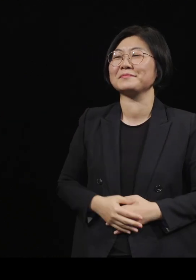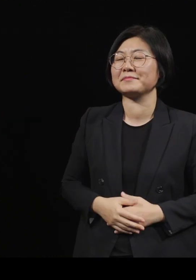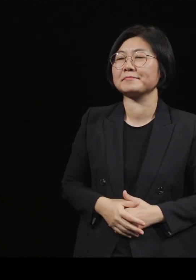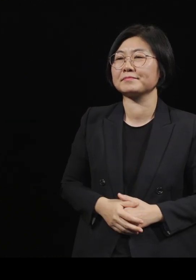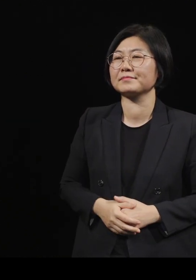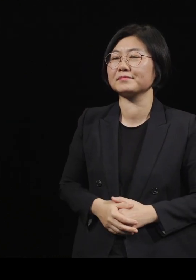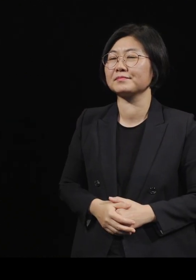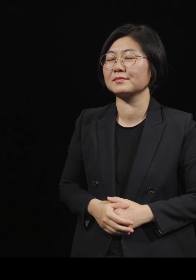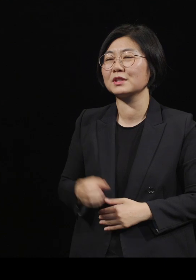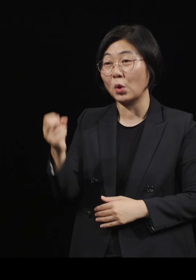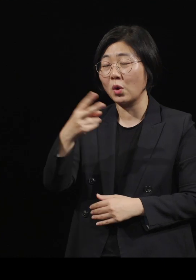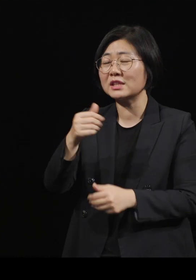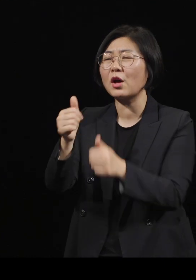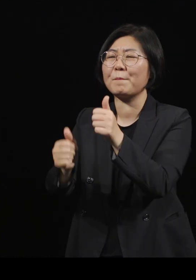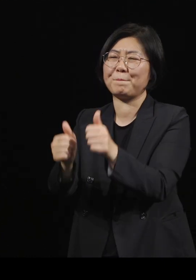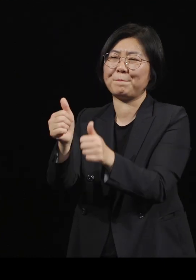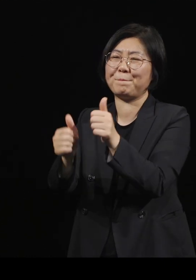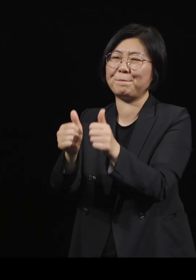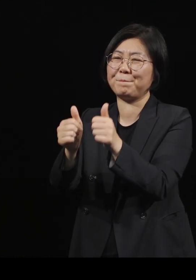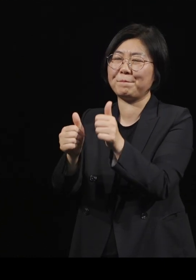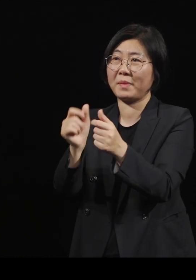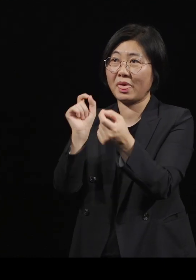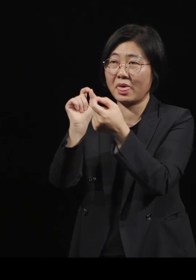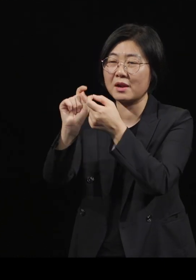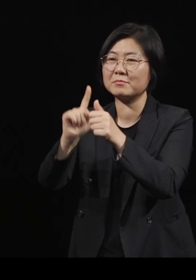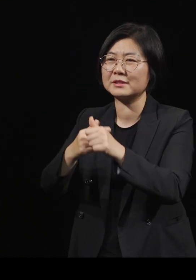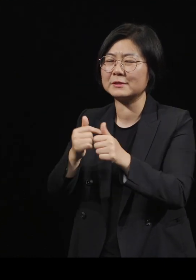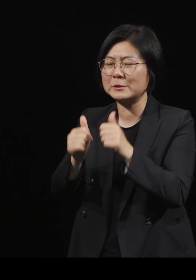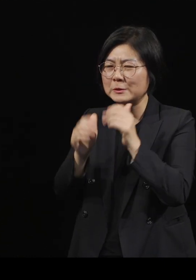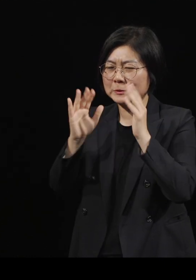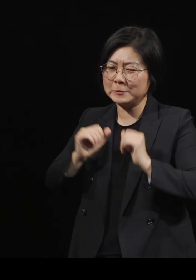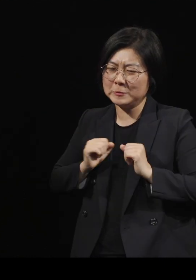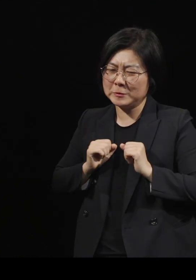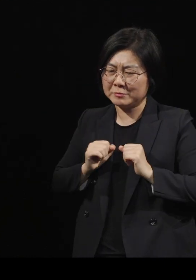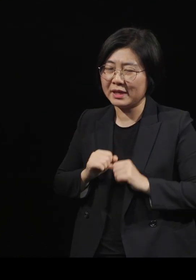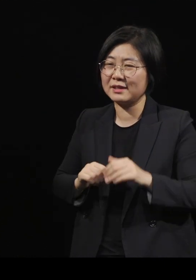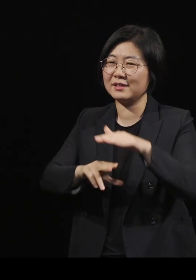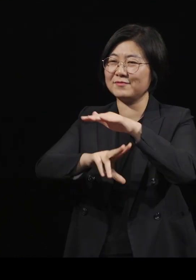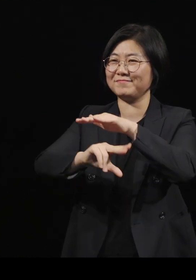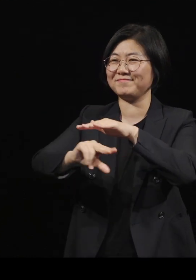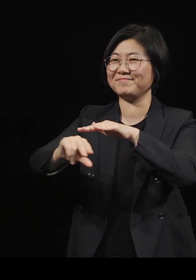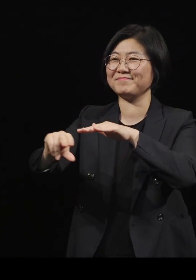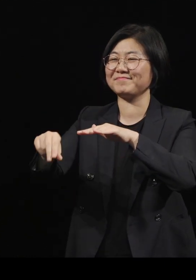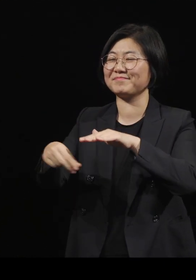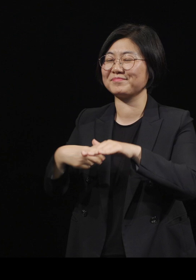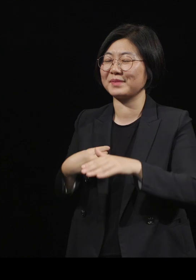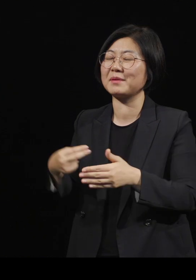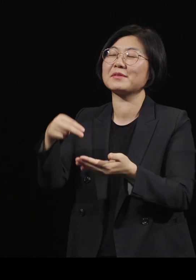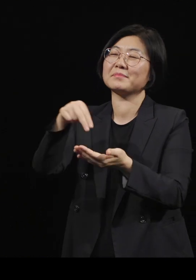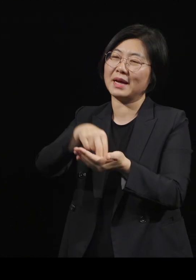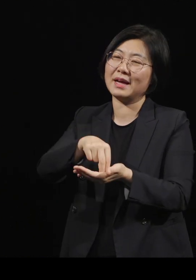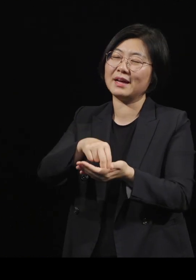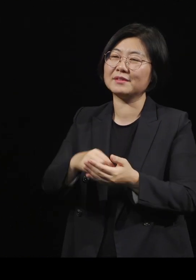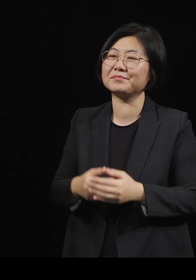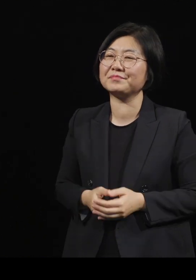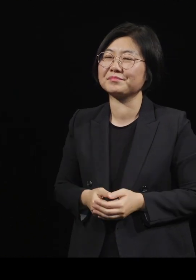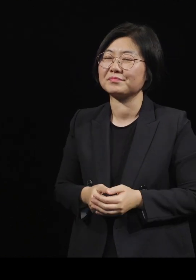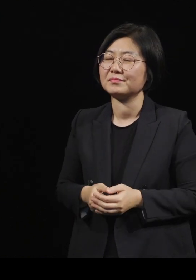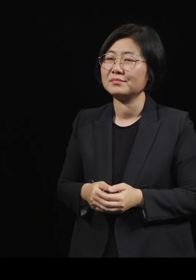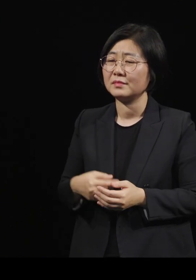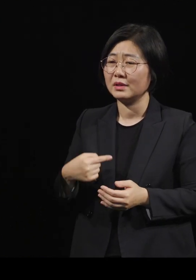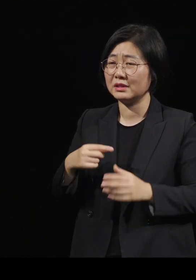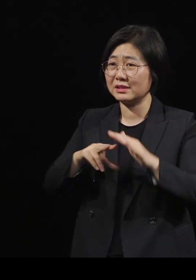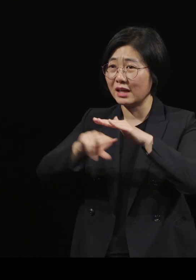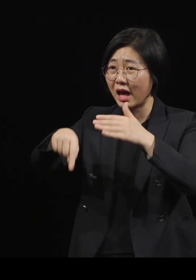그리고 또 한 번은 시험 기간에 제가 열심히 공부를 이렇게 하면서 지하철을 탔습니다. 근데 그